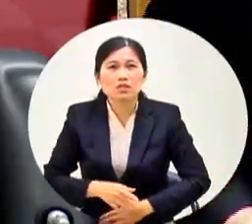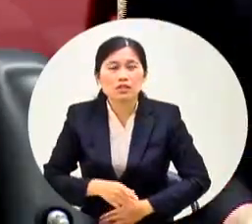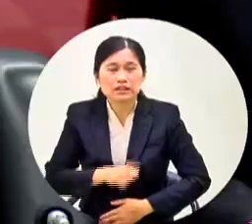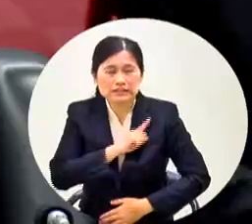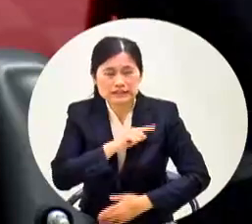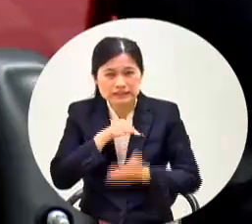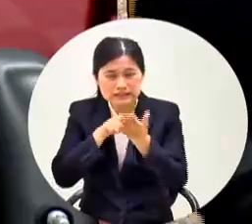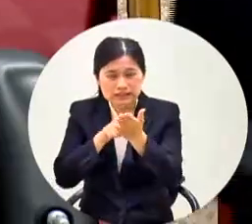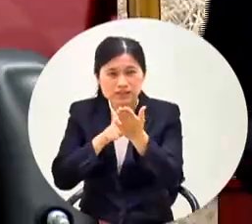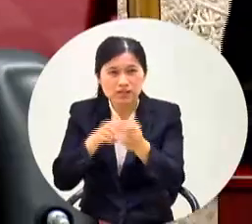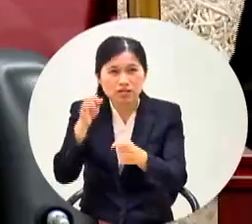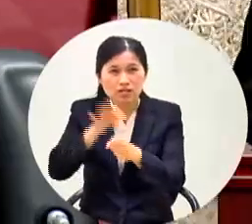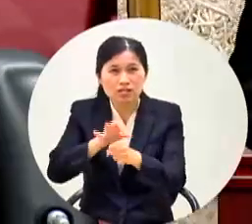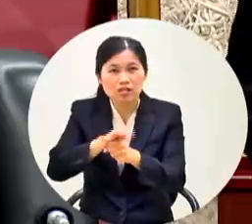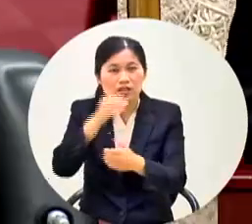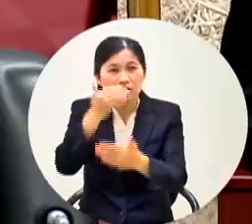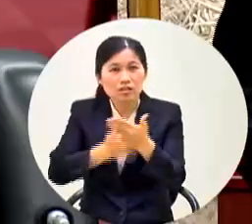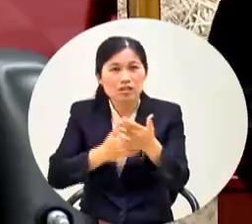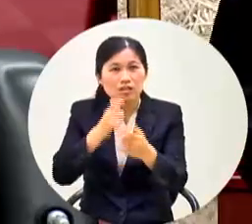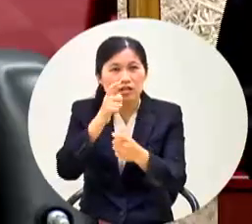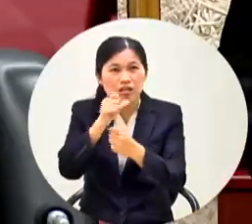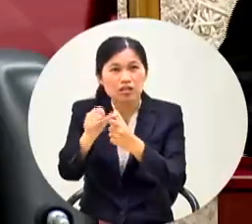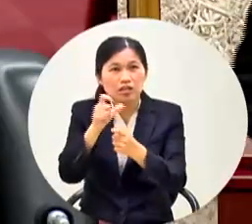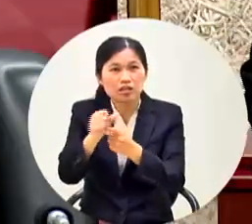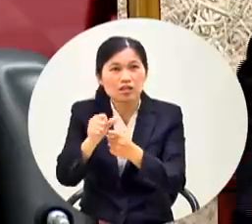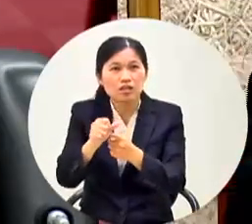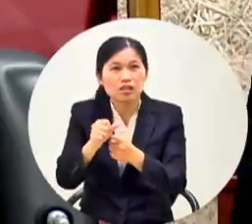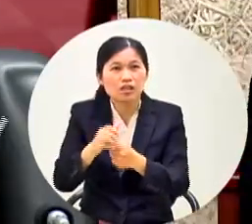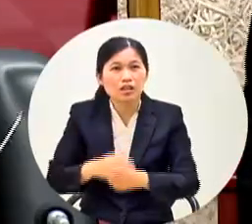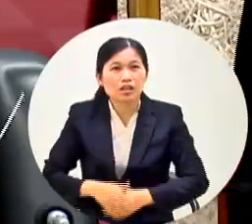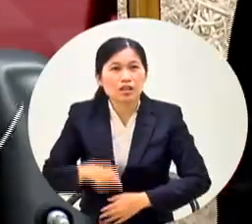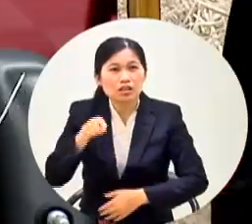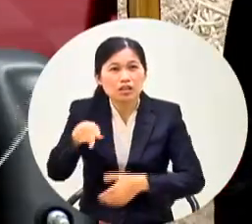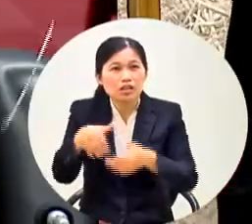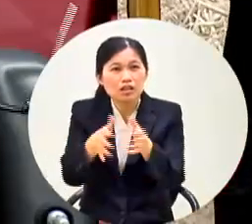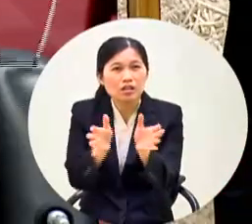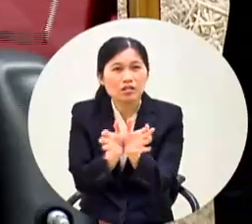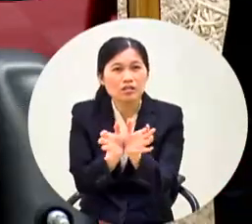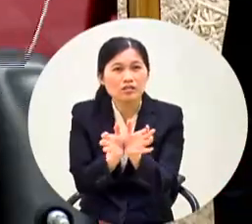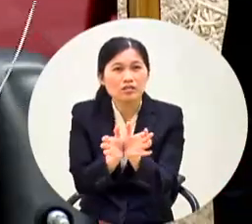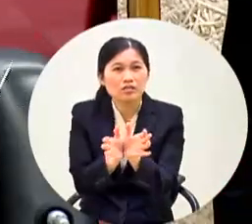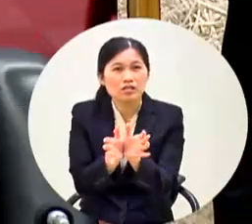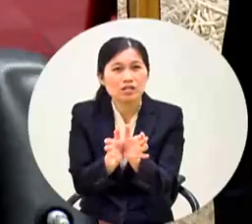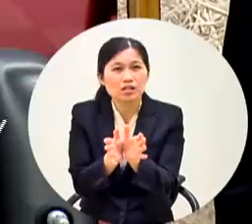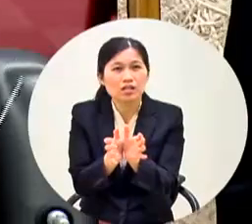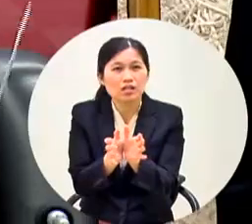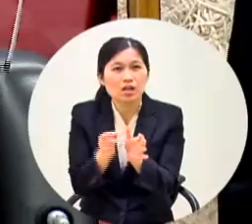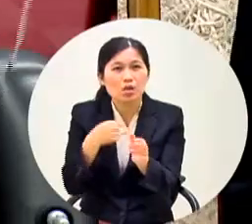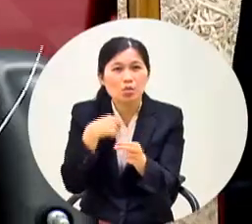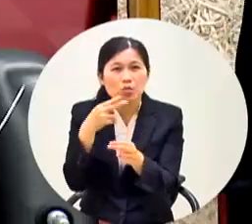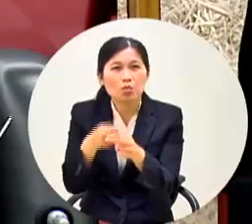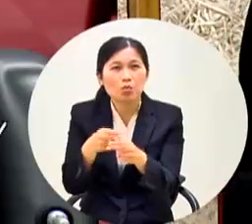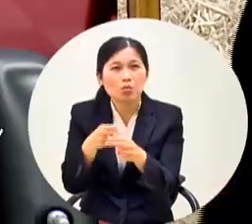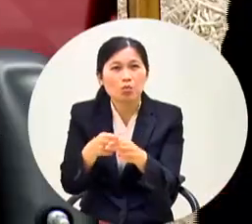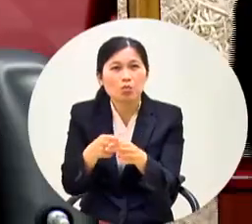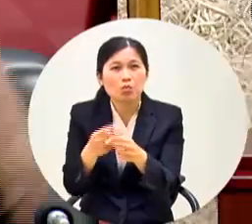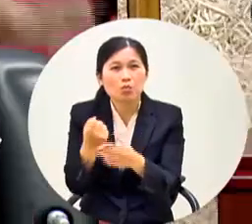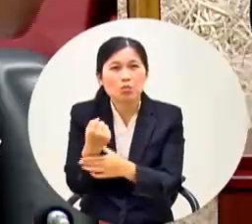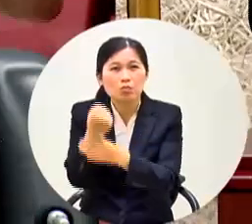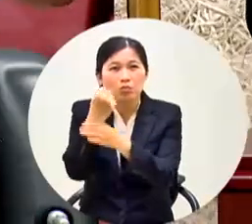十五分钟，我后面还有几处。好，这个部分呢，啊，本席绝对相信你，而且支持